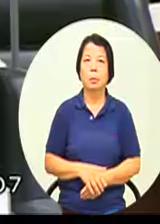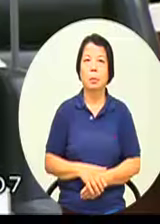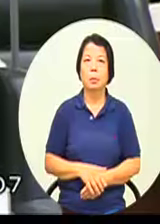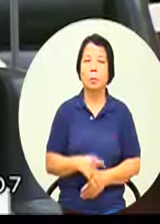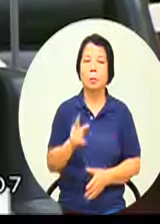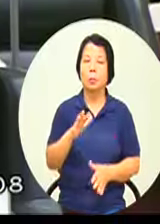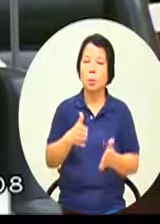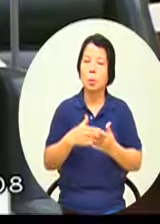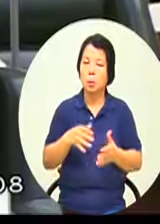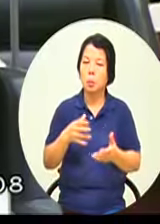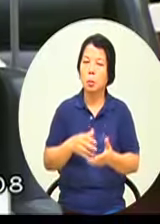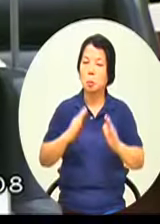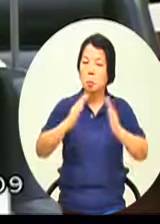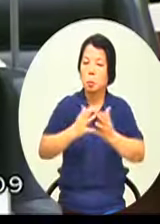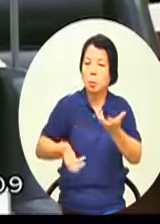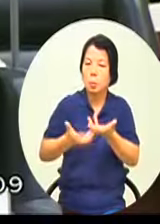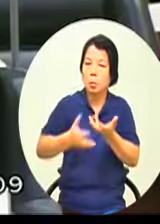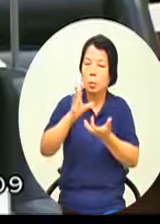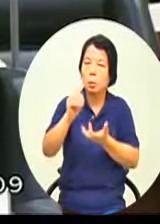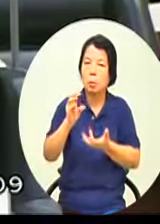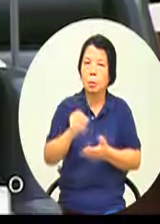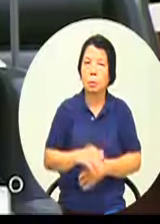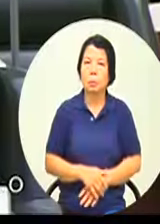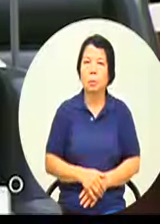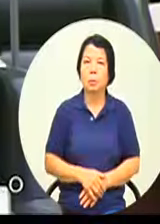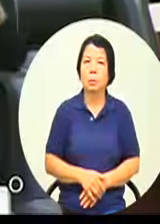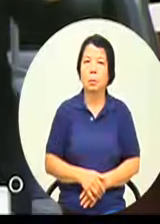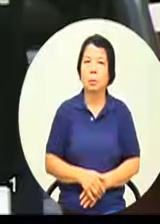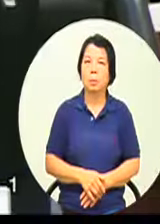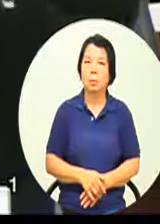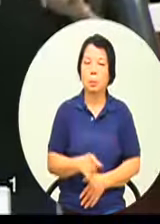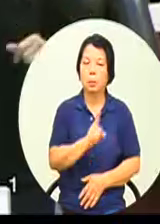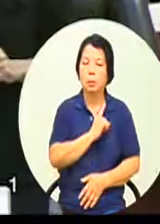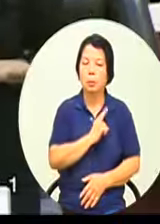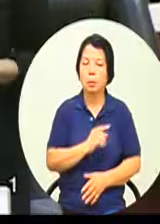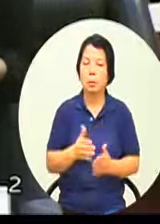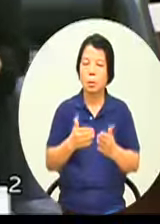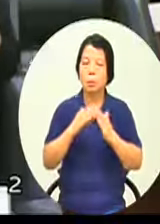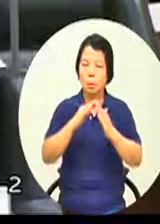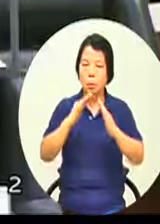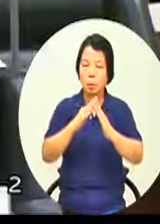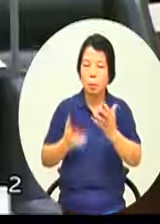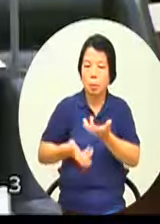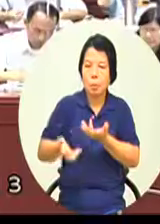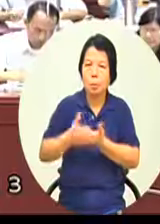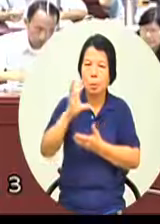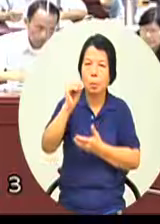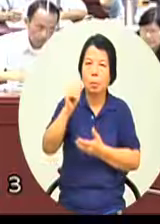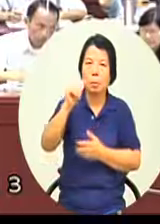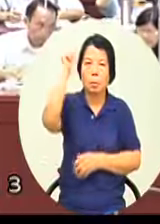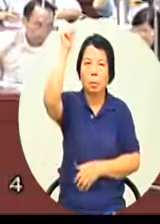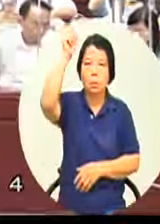有没有家里有没有下厨？有没有家里有在做菜的举手？我看一下。